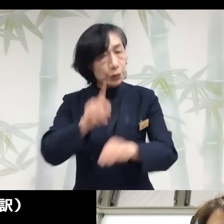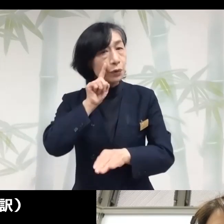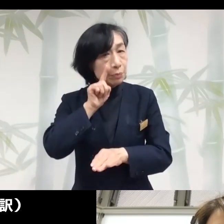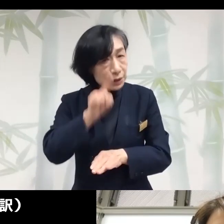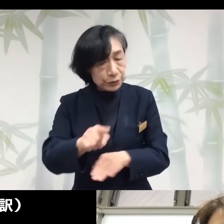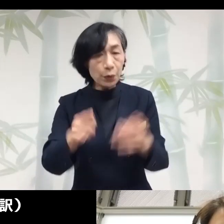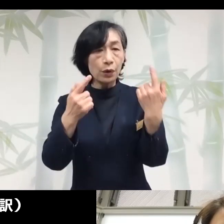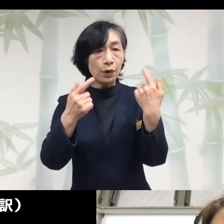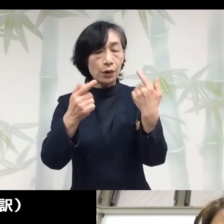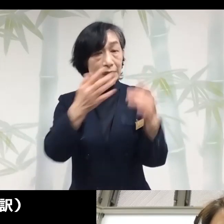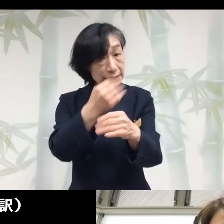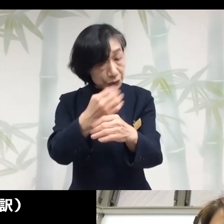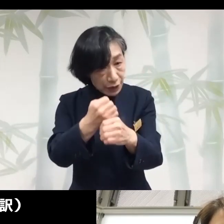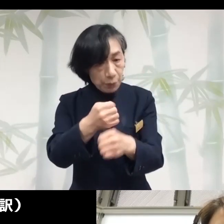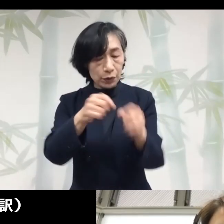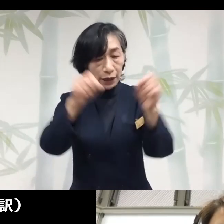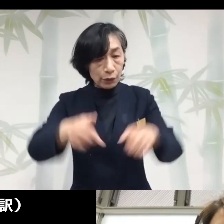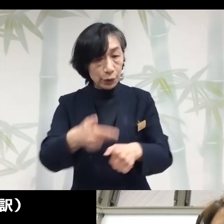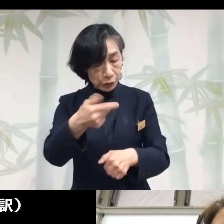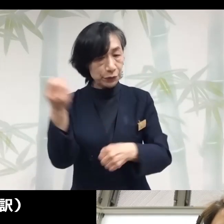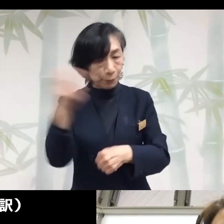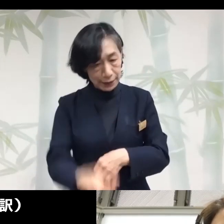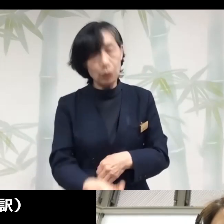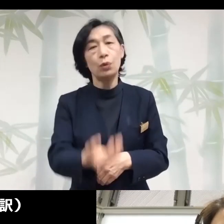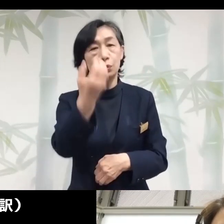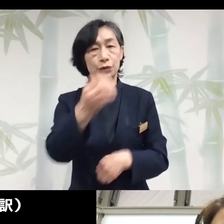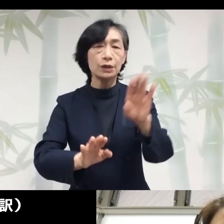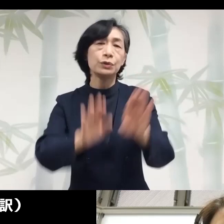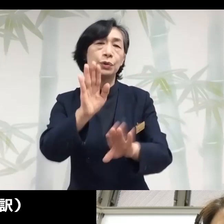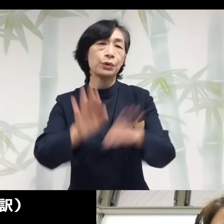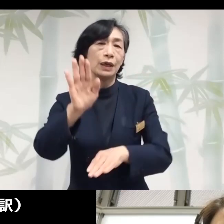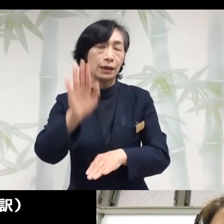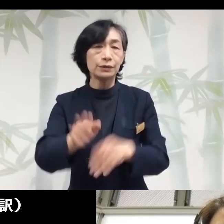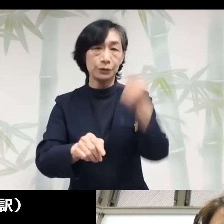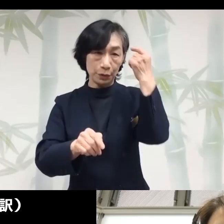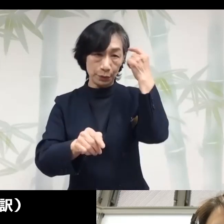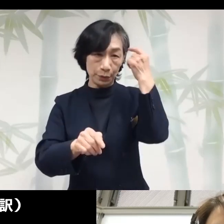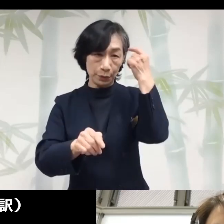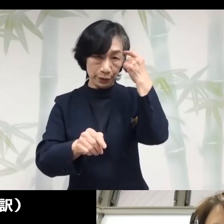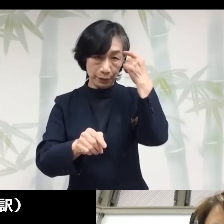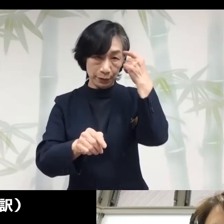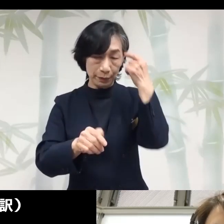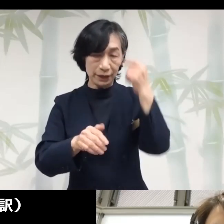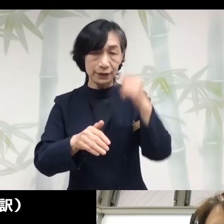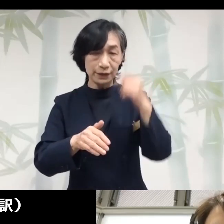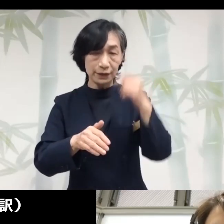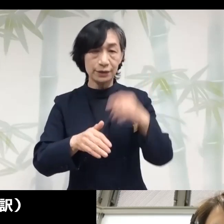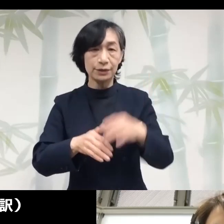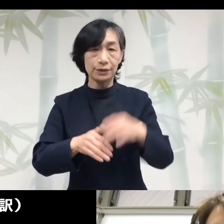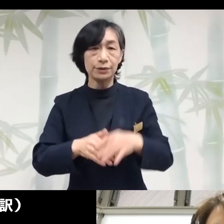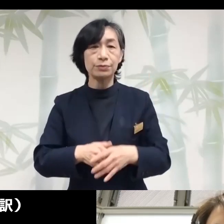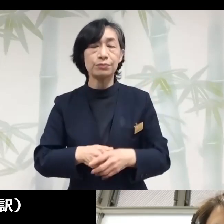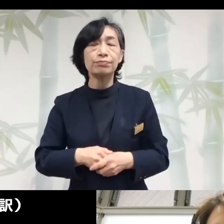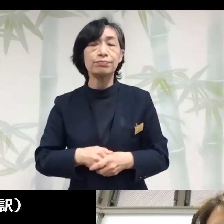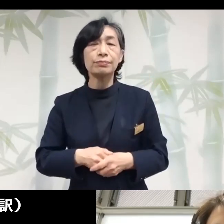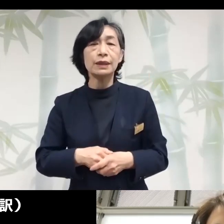でも本市内でさらなる発生がですね、起こっても決して不思議ではないというのが現状であります